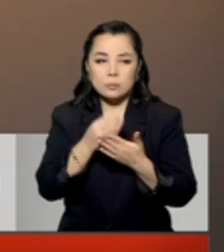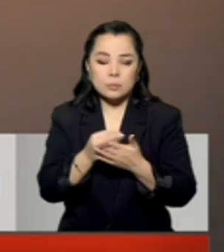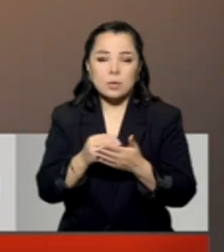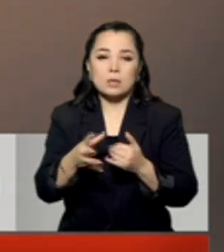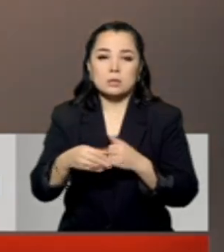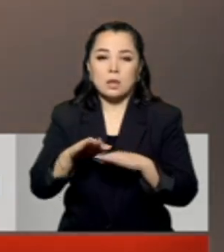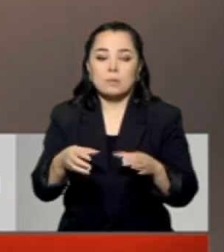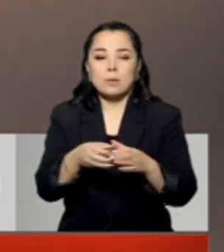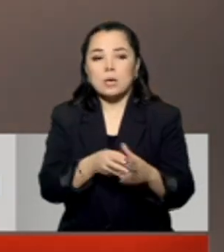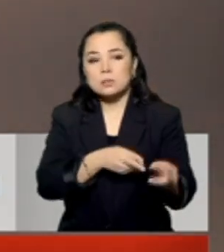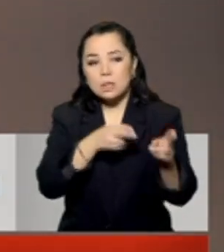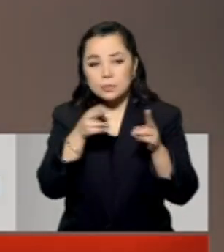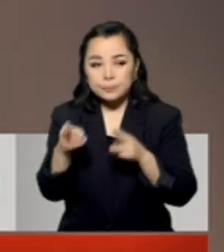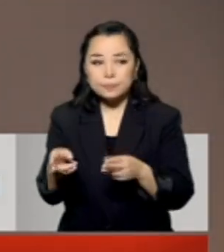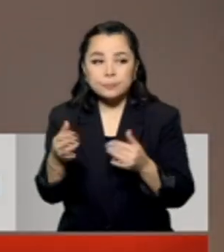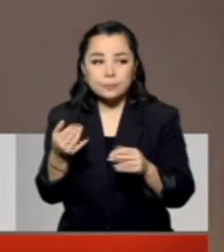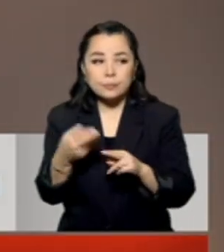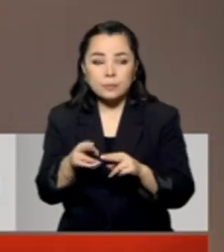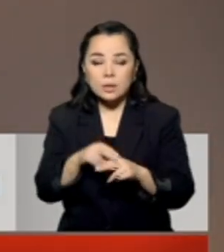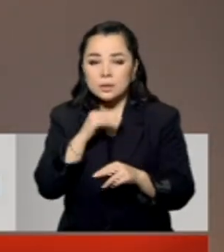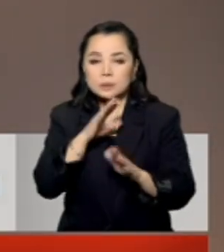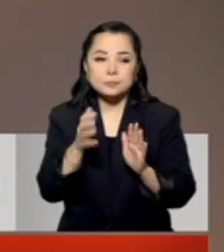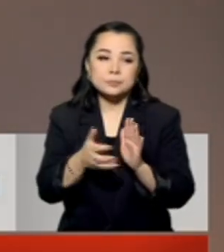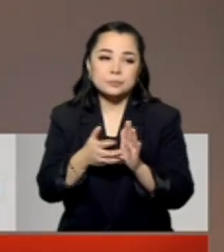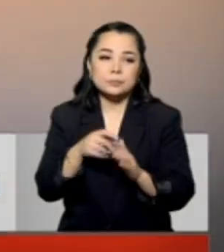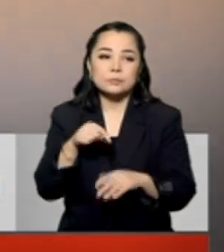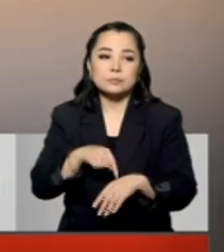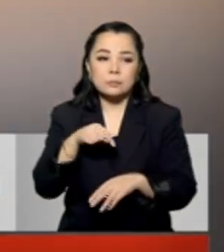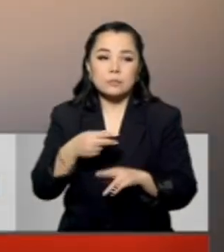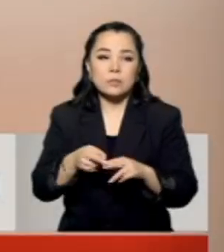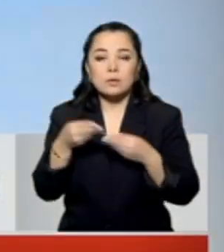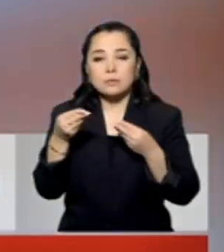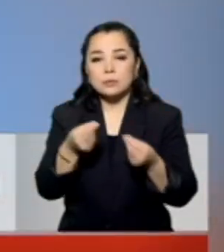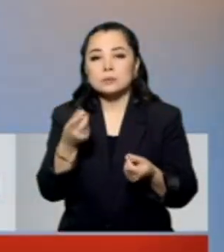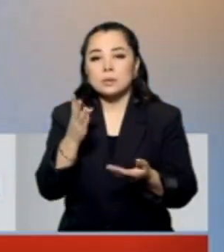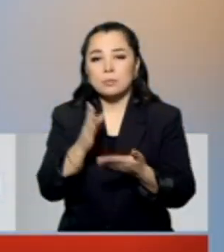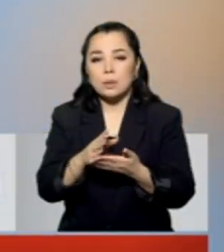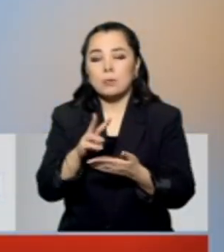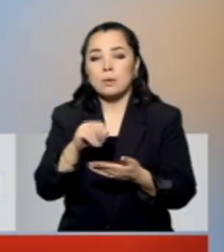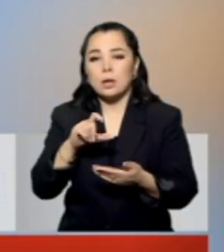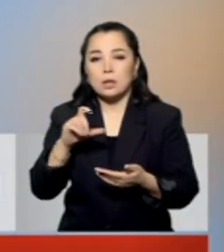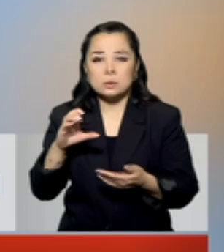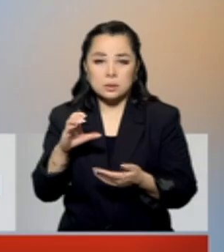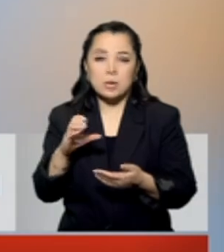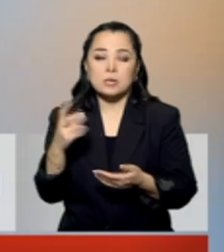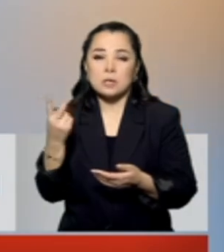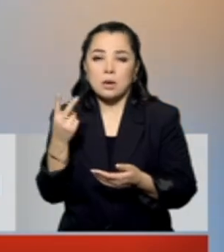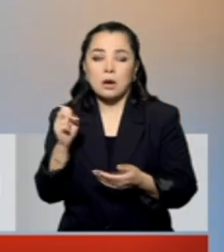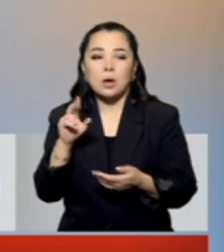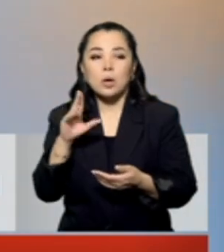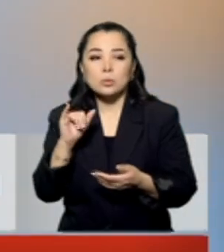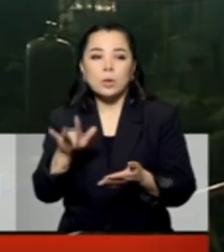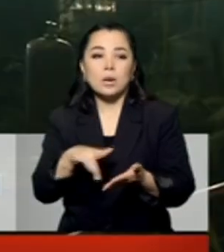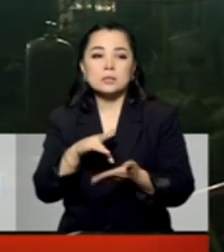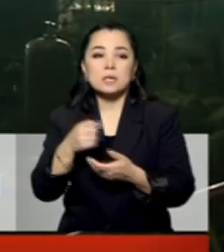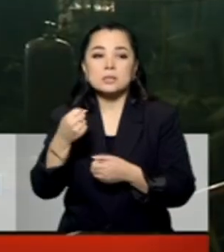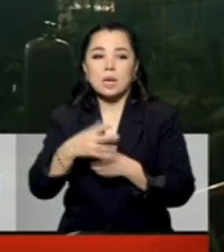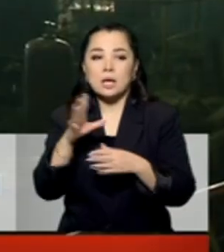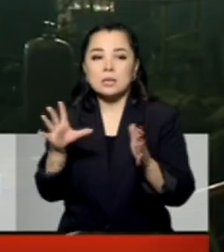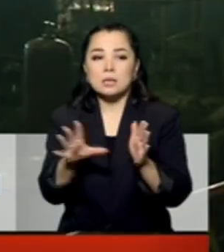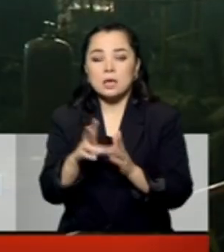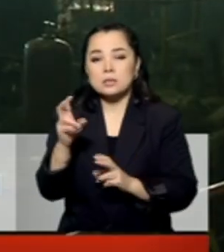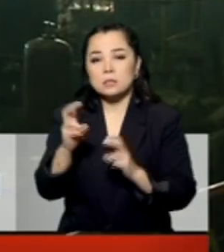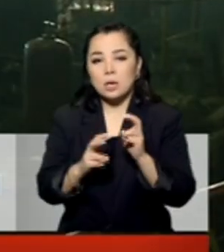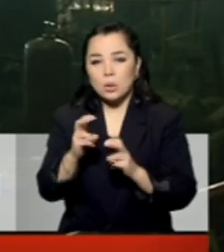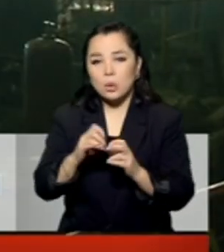Асайын Байханов барды. Дегенмен, бұл дефициттің әсері қаншалықты? Екібастұздағы МАЭС 2 мен Ақсу қаласындағы станция электр қуатын